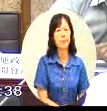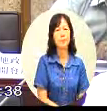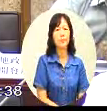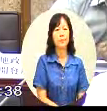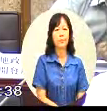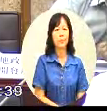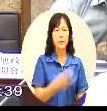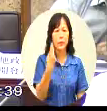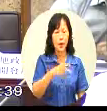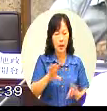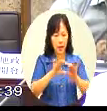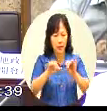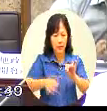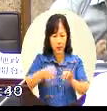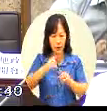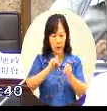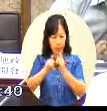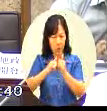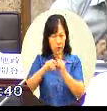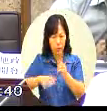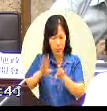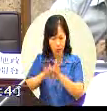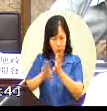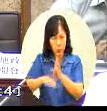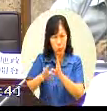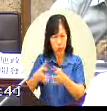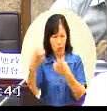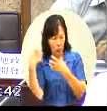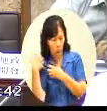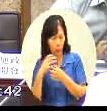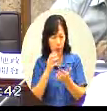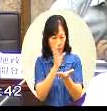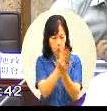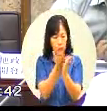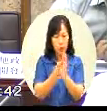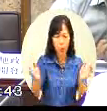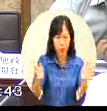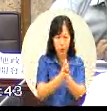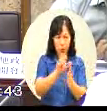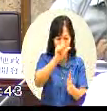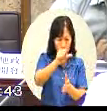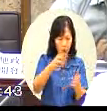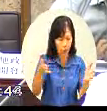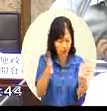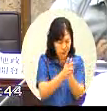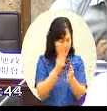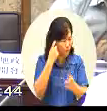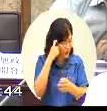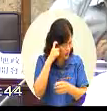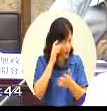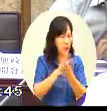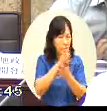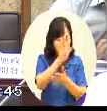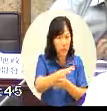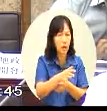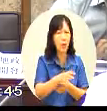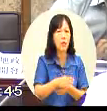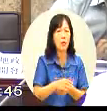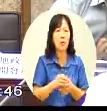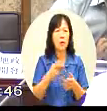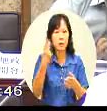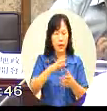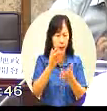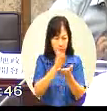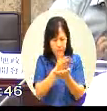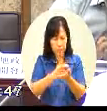有一个地价民众的地价税税负能力，这五项的一个因素综合考量以后才来这个